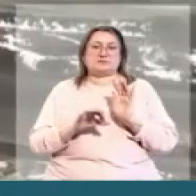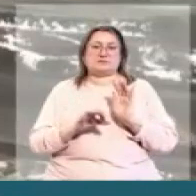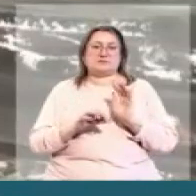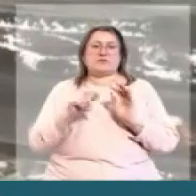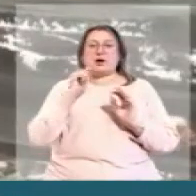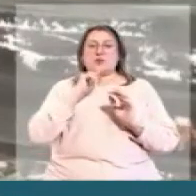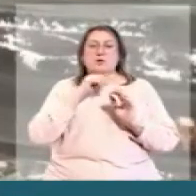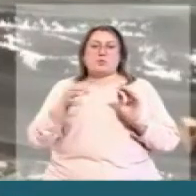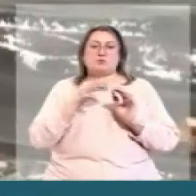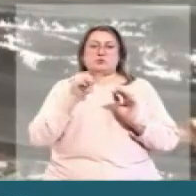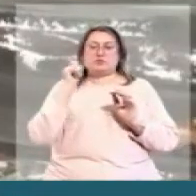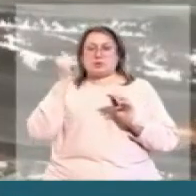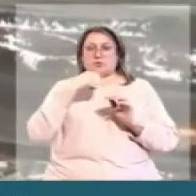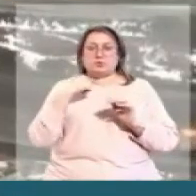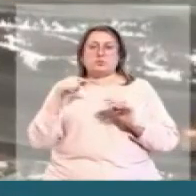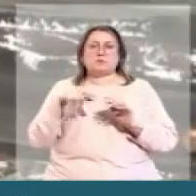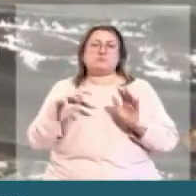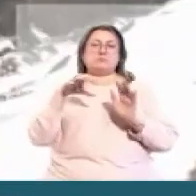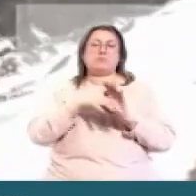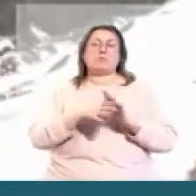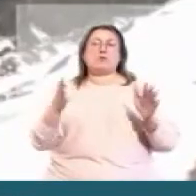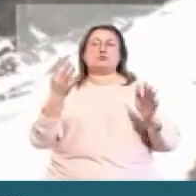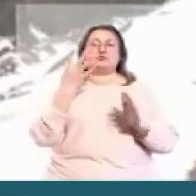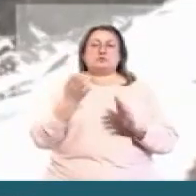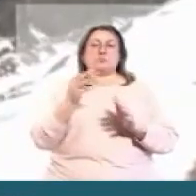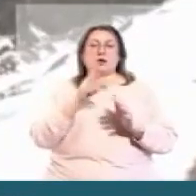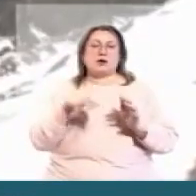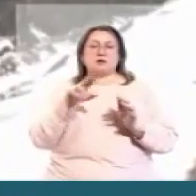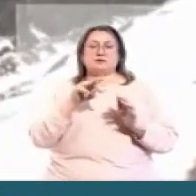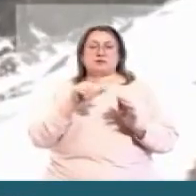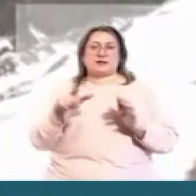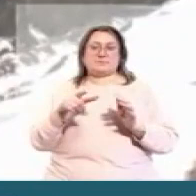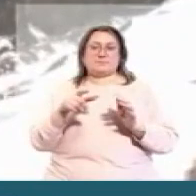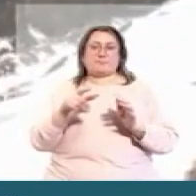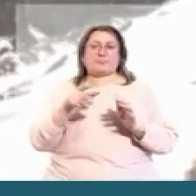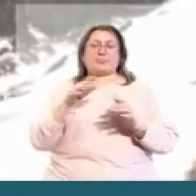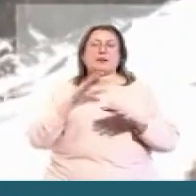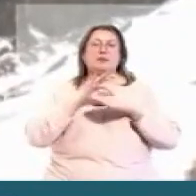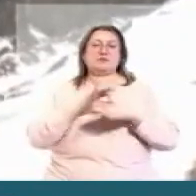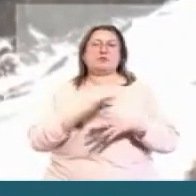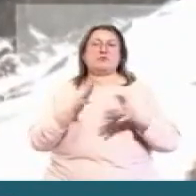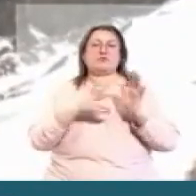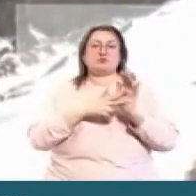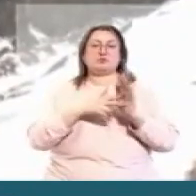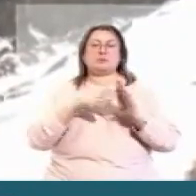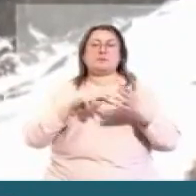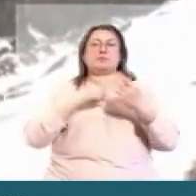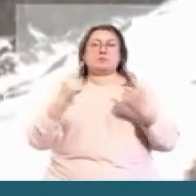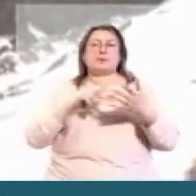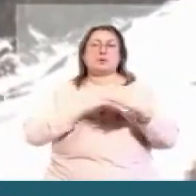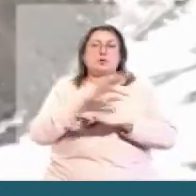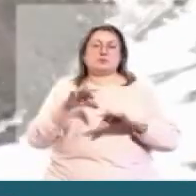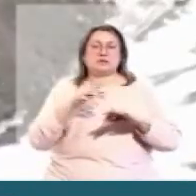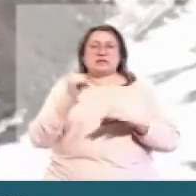В экономику области в прошлом году привлечено более 400 миллиардов тенге инвестиций. Реализовано 8 индустриальных проектов